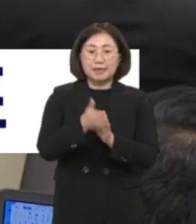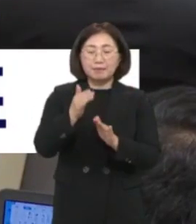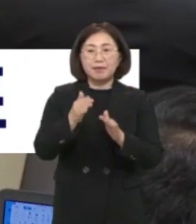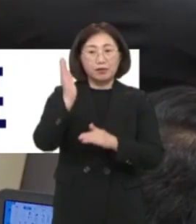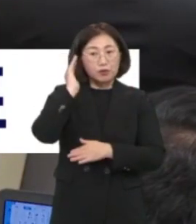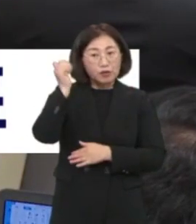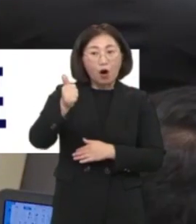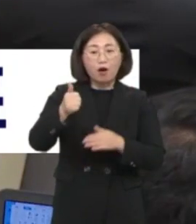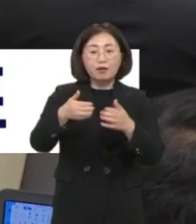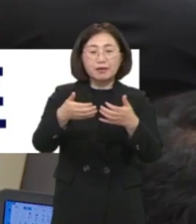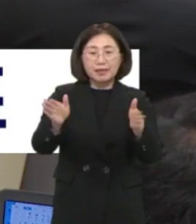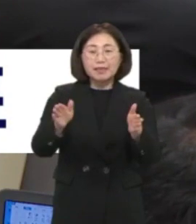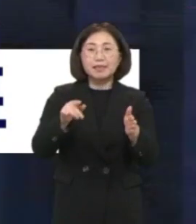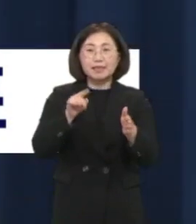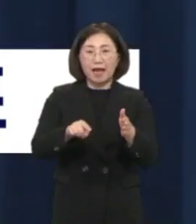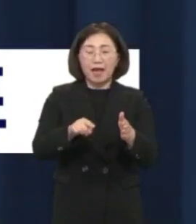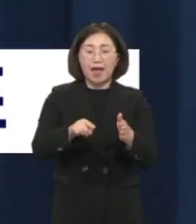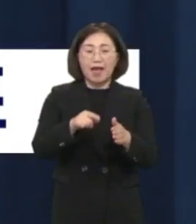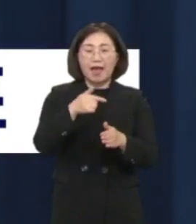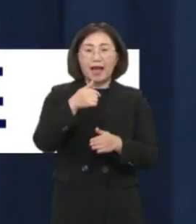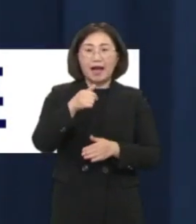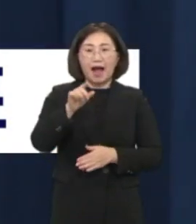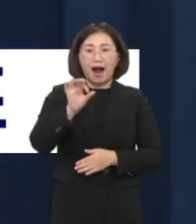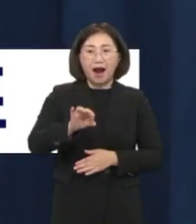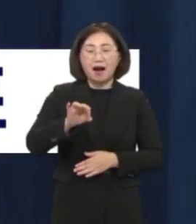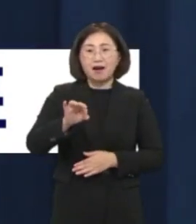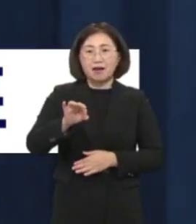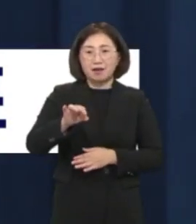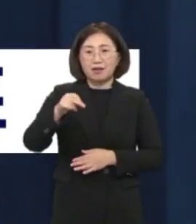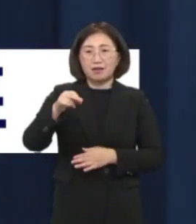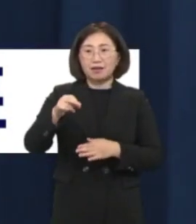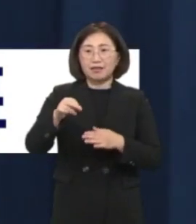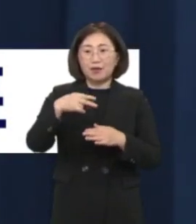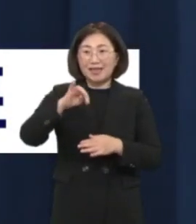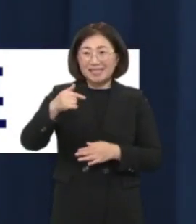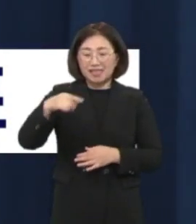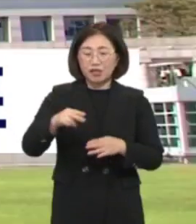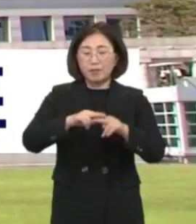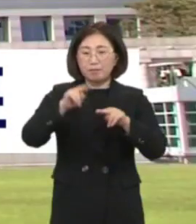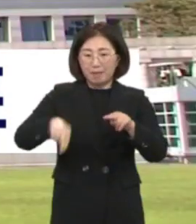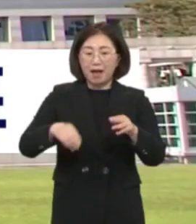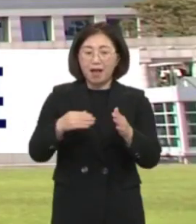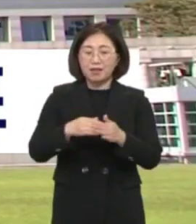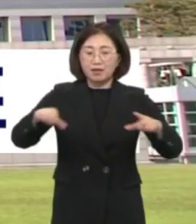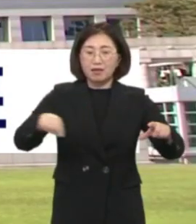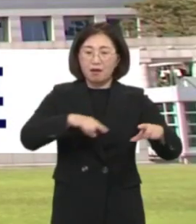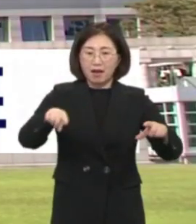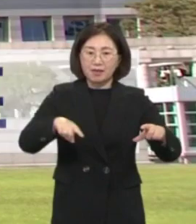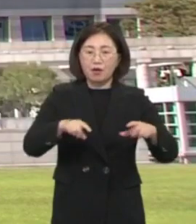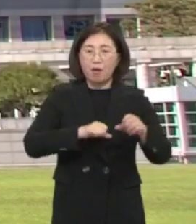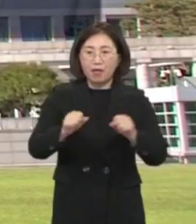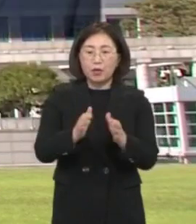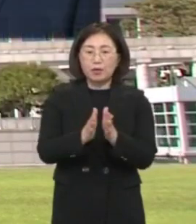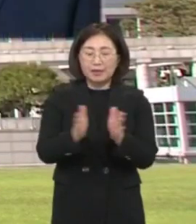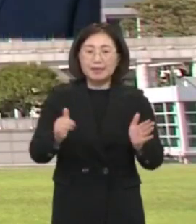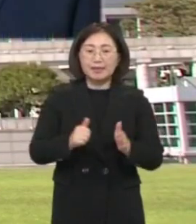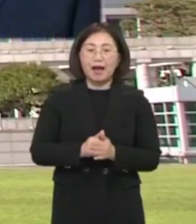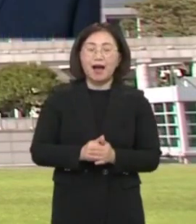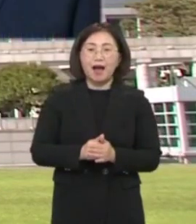신진영 행정관도 천안병 출마를 위해 강수석과 동반 사퇴한 이후 지역에서 본격적인 활동을 선언해 기존